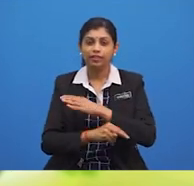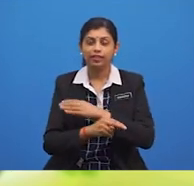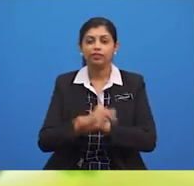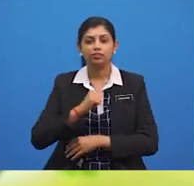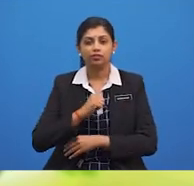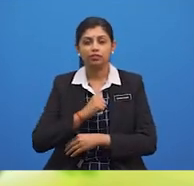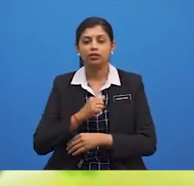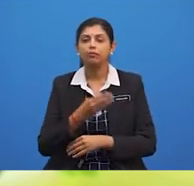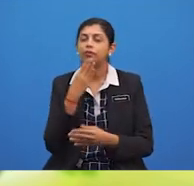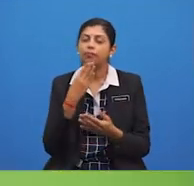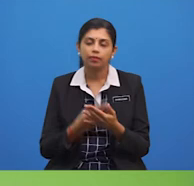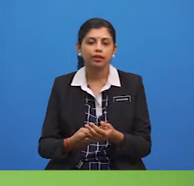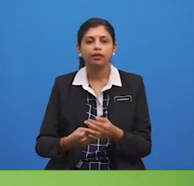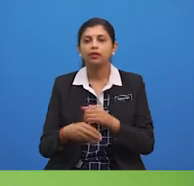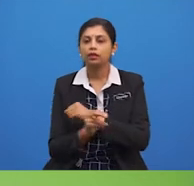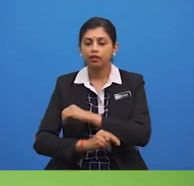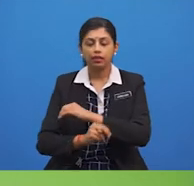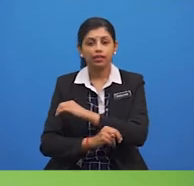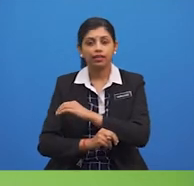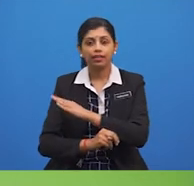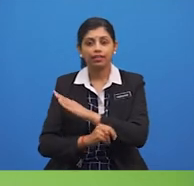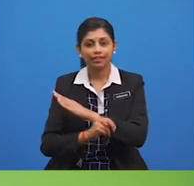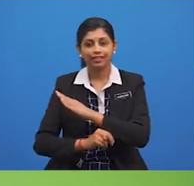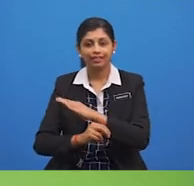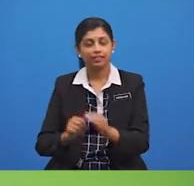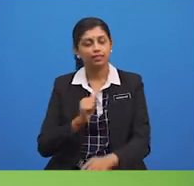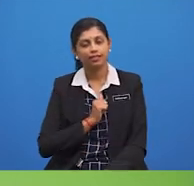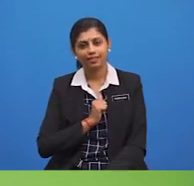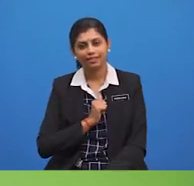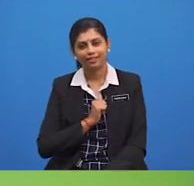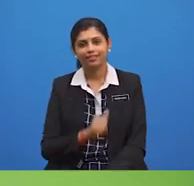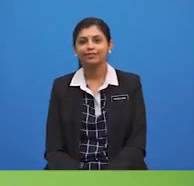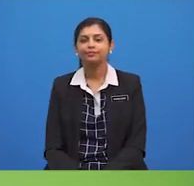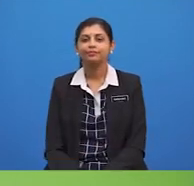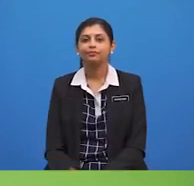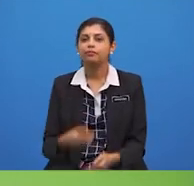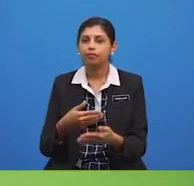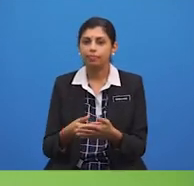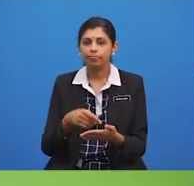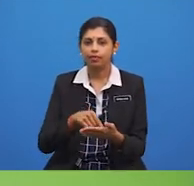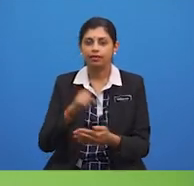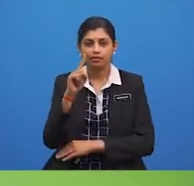negeri sendiri. Baiklah murid-murid, sampai di sini dahulu